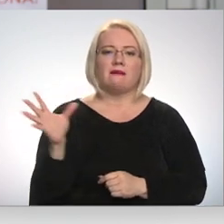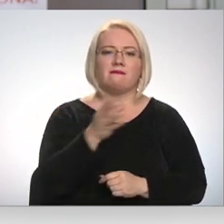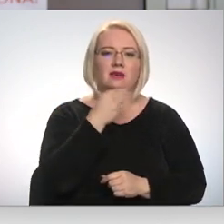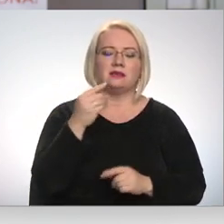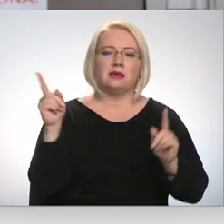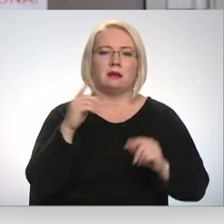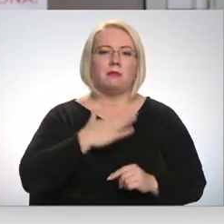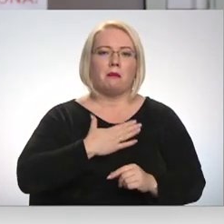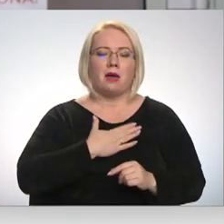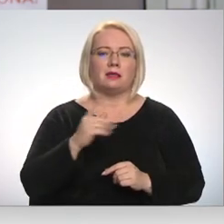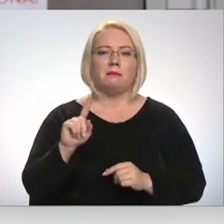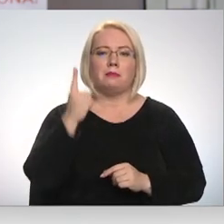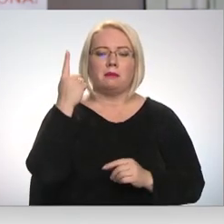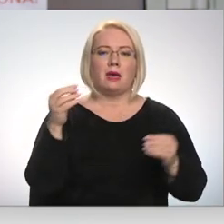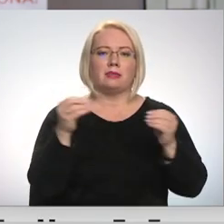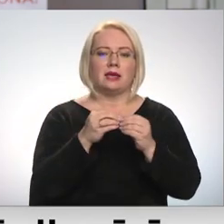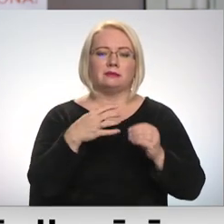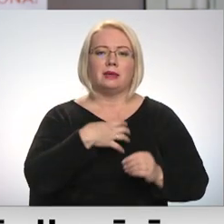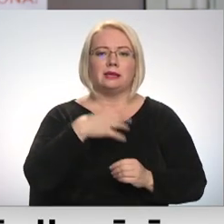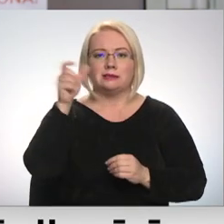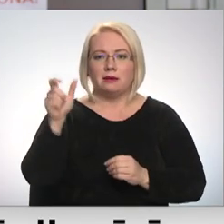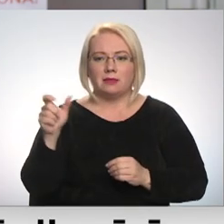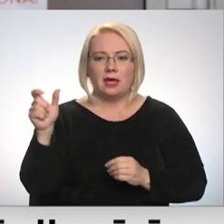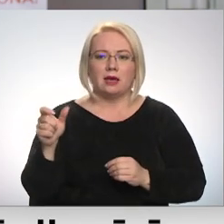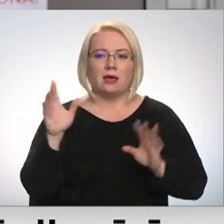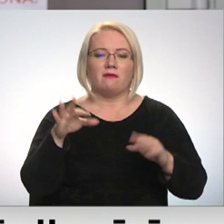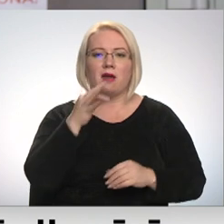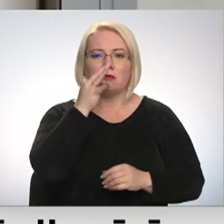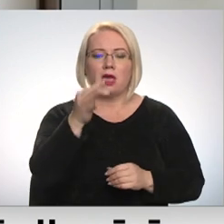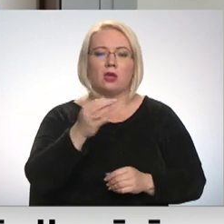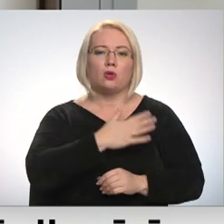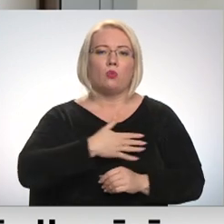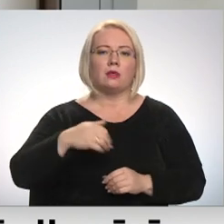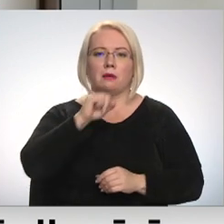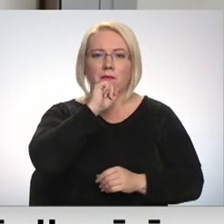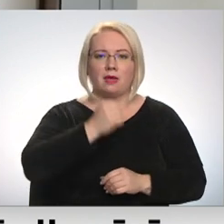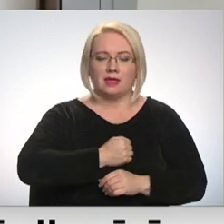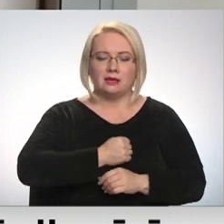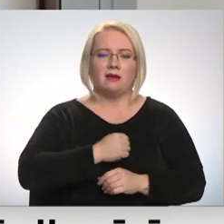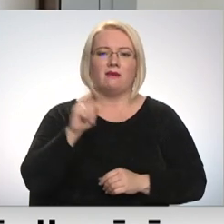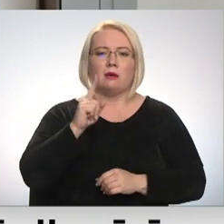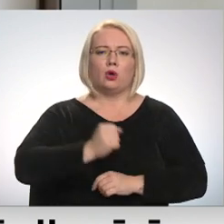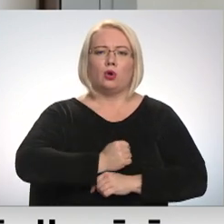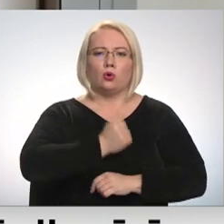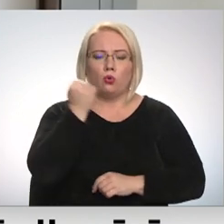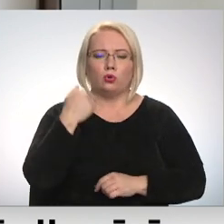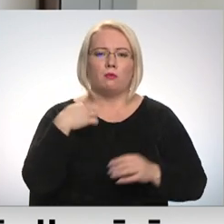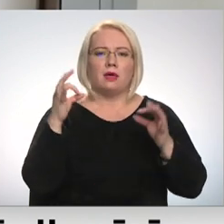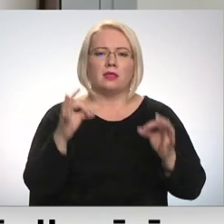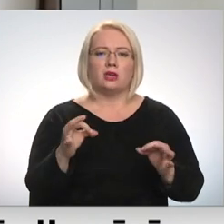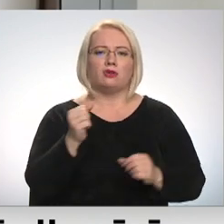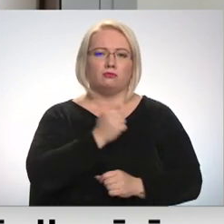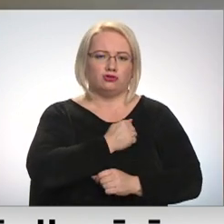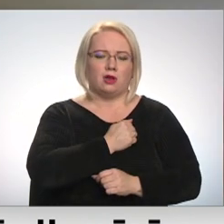pie manas. Pirmie 10 pacienti, varētu teikt, ļoti pacientīgi. Viņiem ir grūti un man tiešām ir žēl.